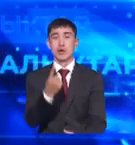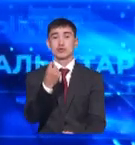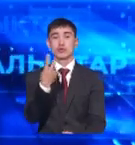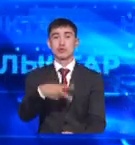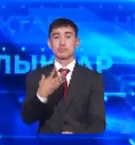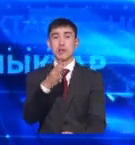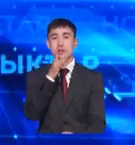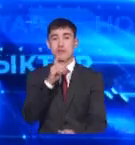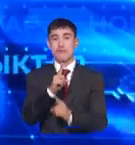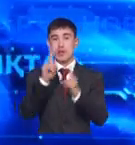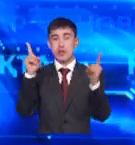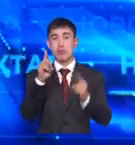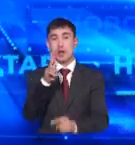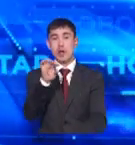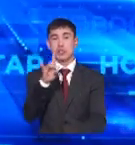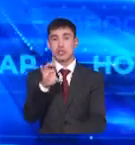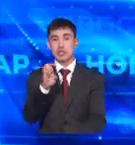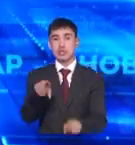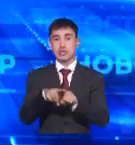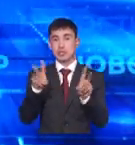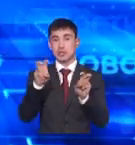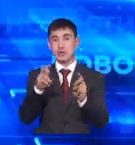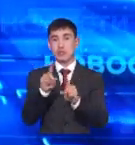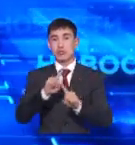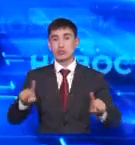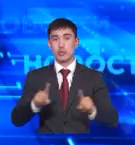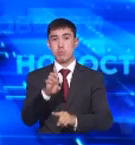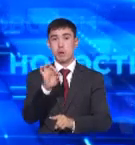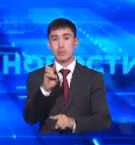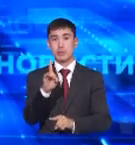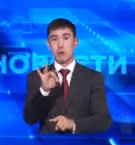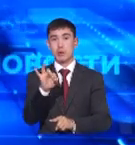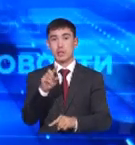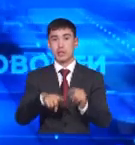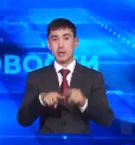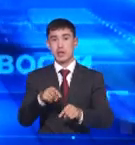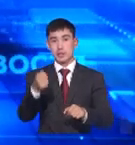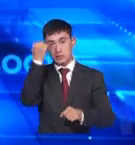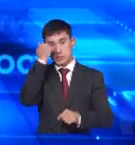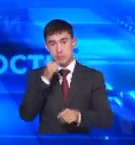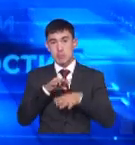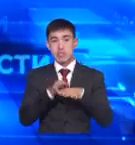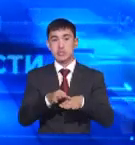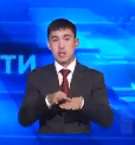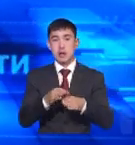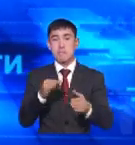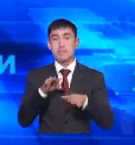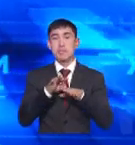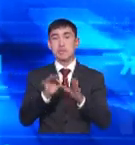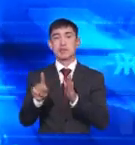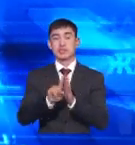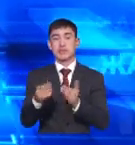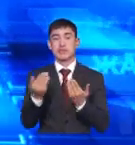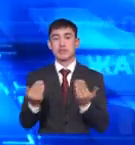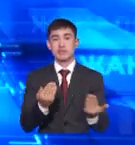125 лет Великому канышу Под таким названием в музее Батыр бабам прошла передвижная